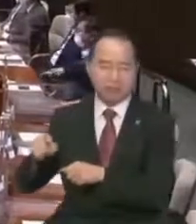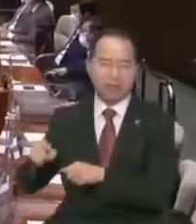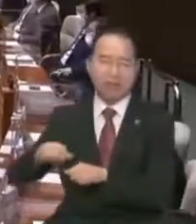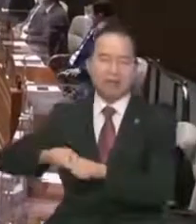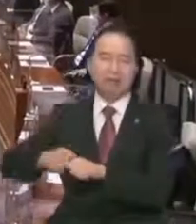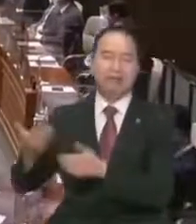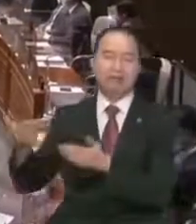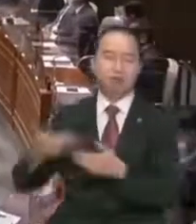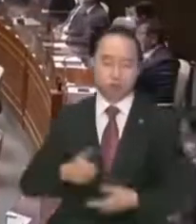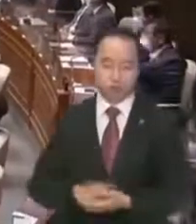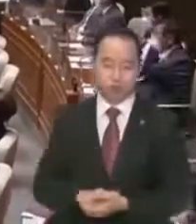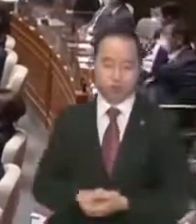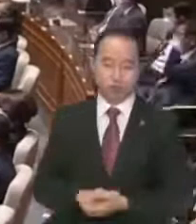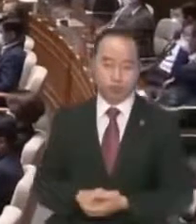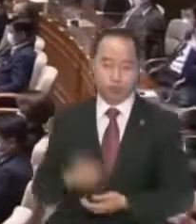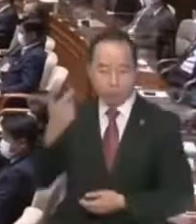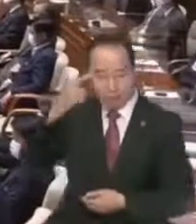것입니다.